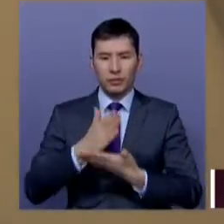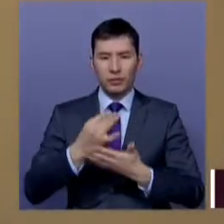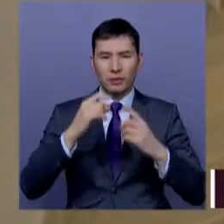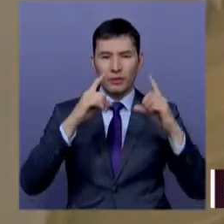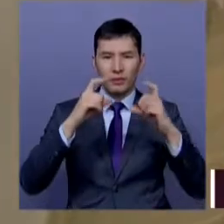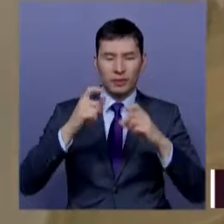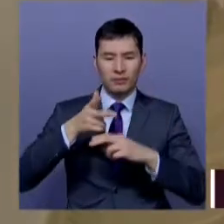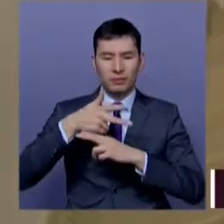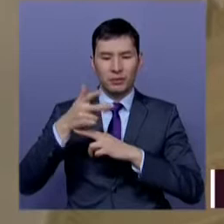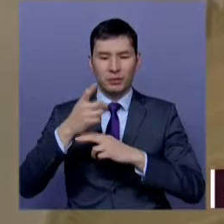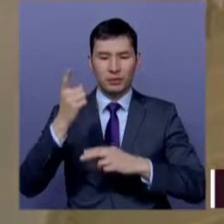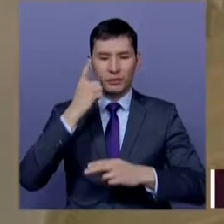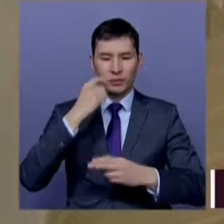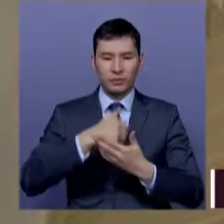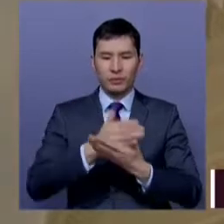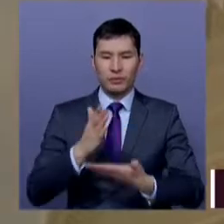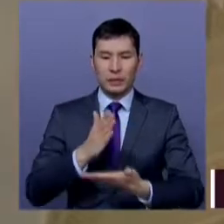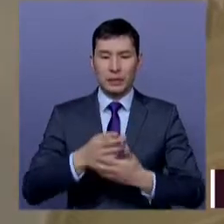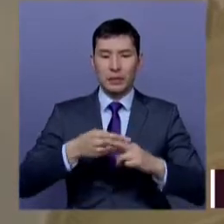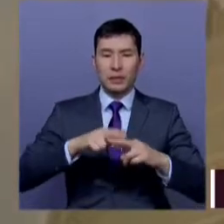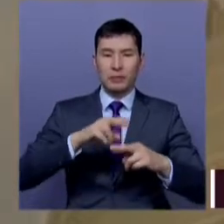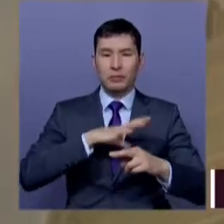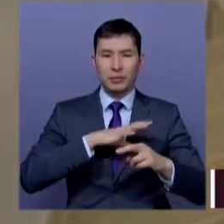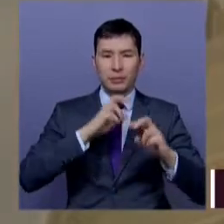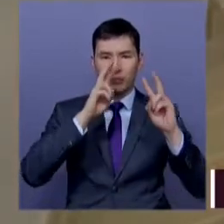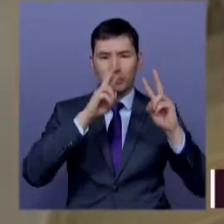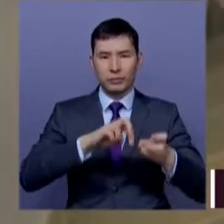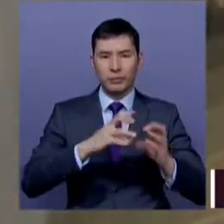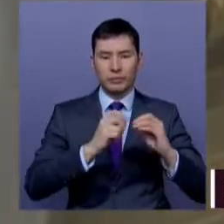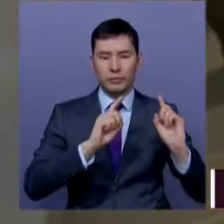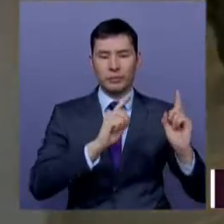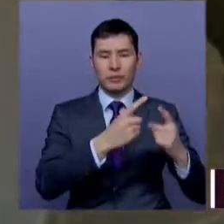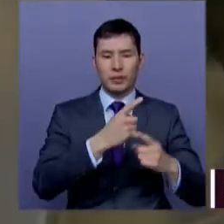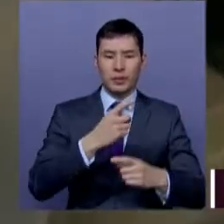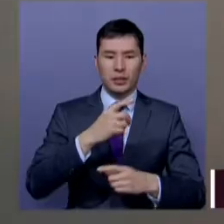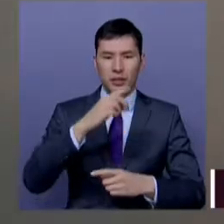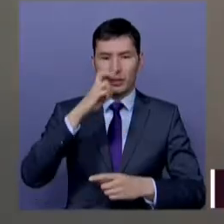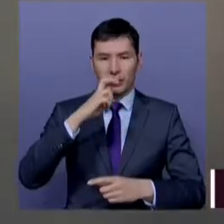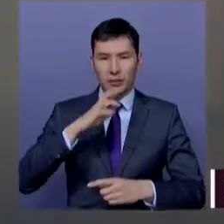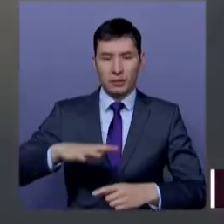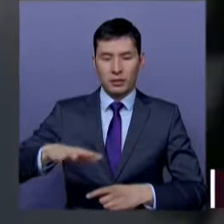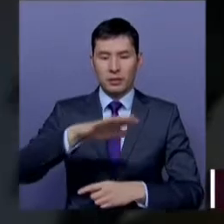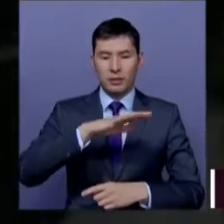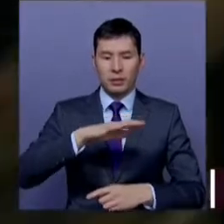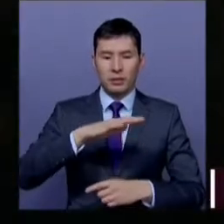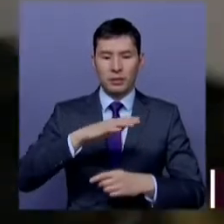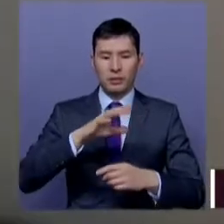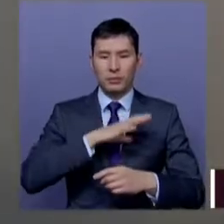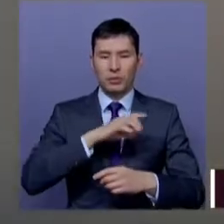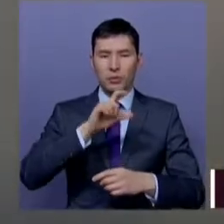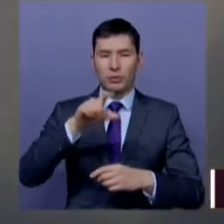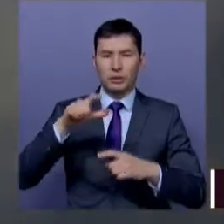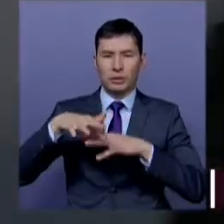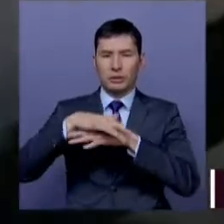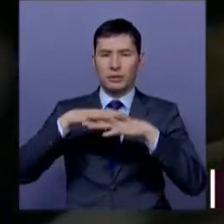сақталған смартфондар тәркіленді. Тергеу материалдары бойынша қамауға алынғандар республика аумағында, соның ішінде адамдар көп